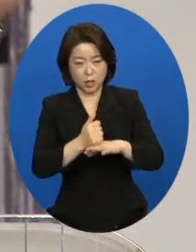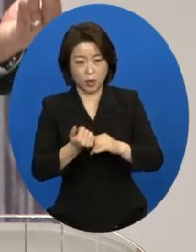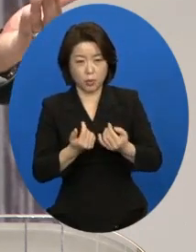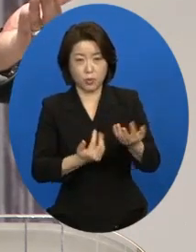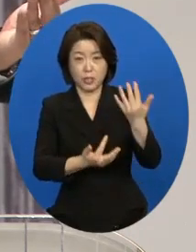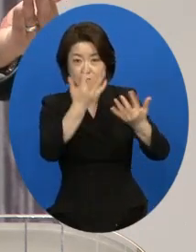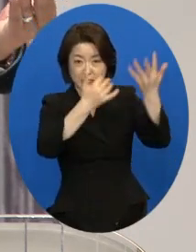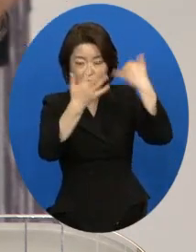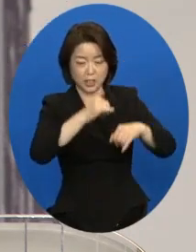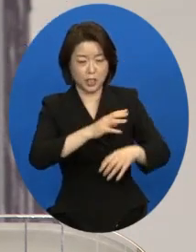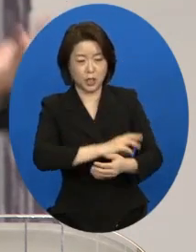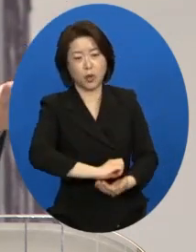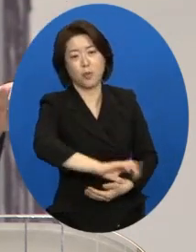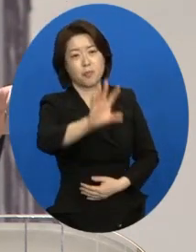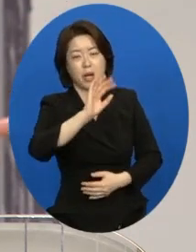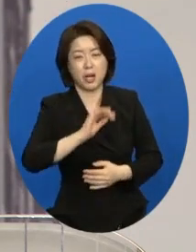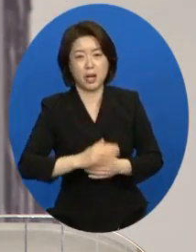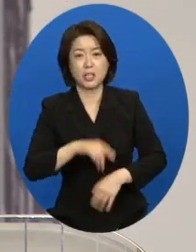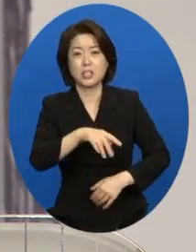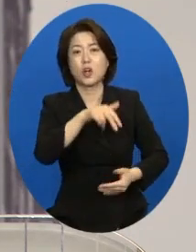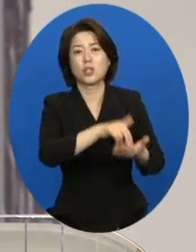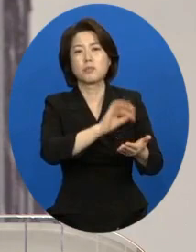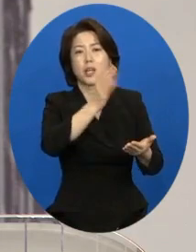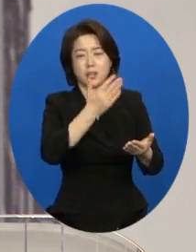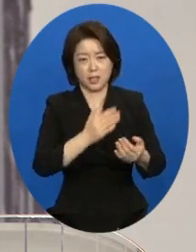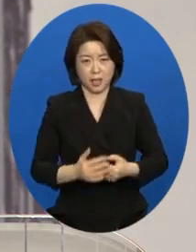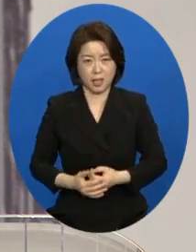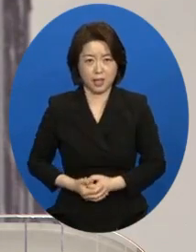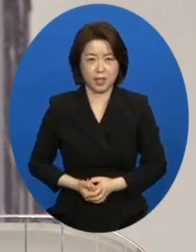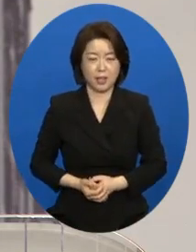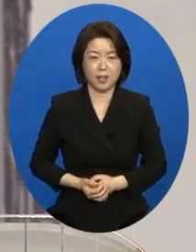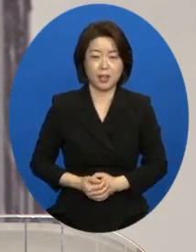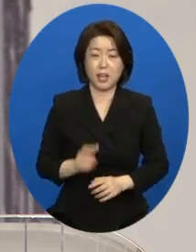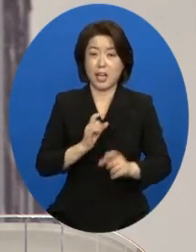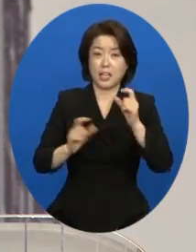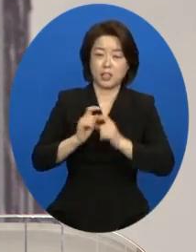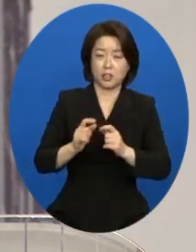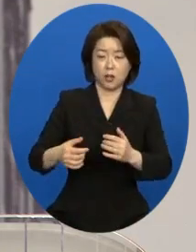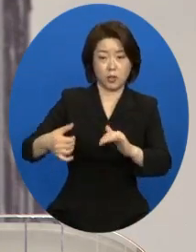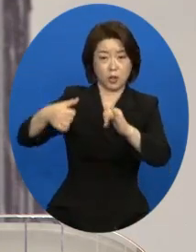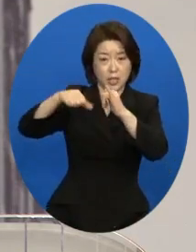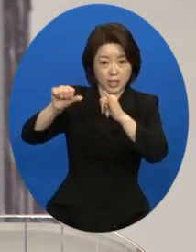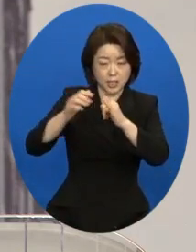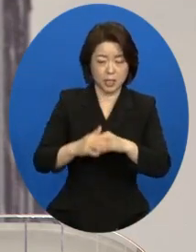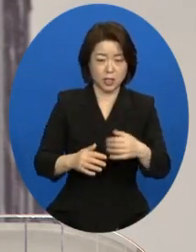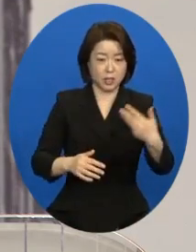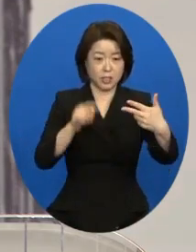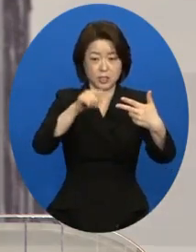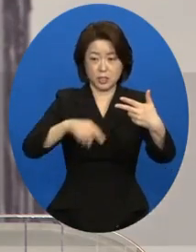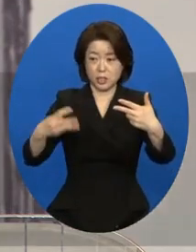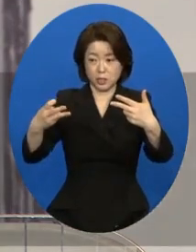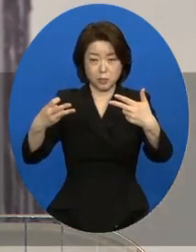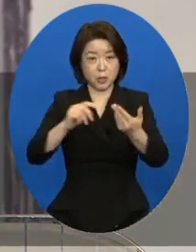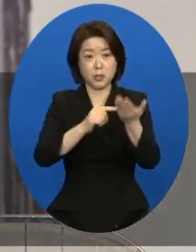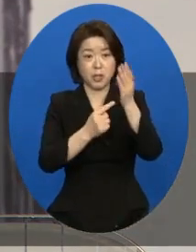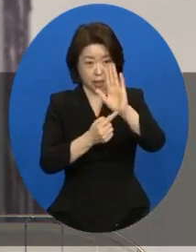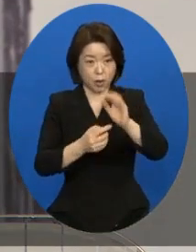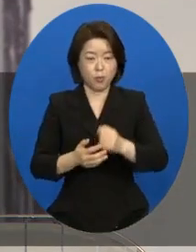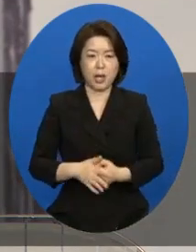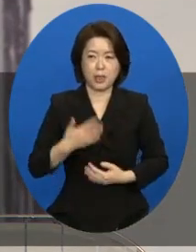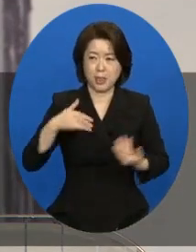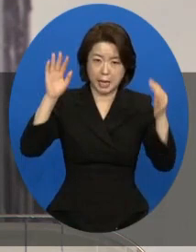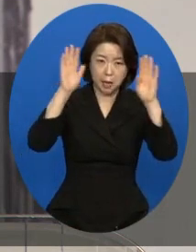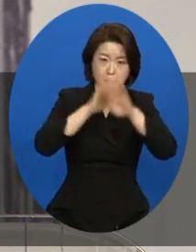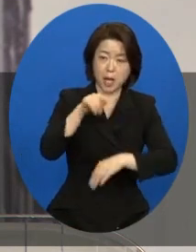장작 신세라는 것을 알아야 된다는 것이죠. 게다가 인자가 13절에 등장을 해요. 13절에 내가